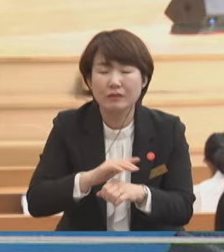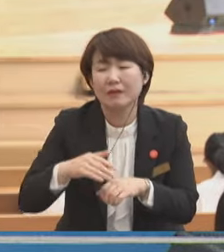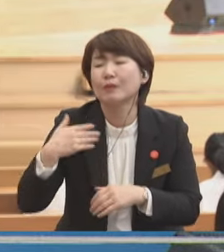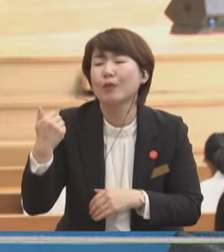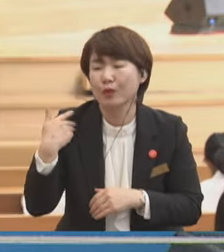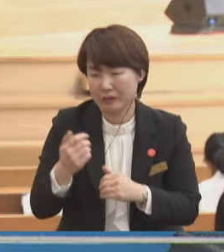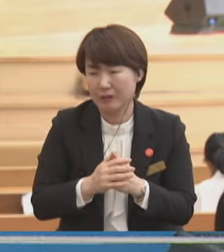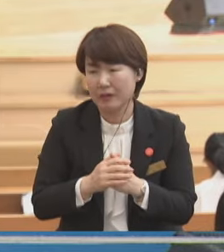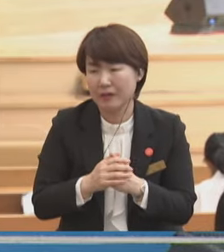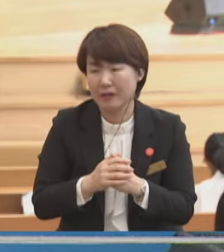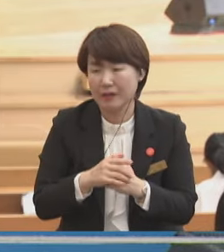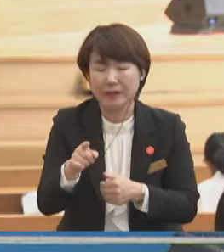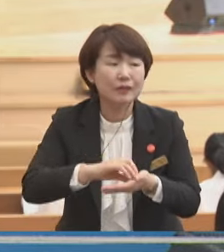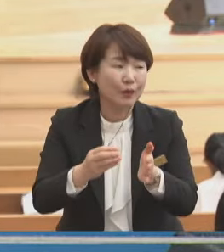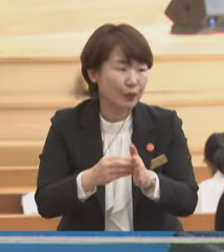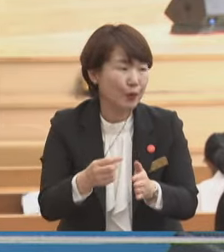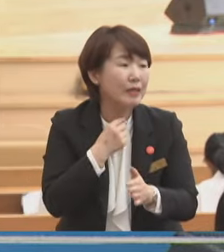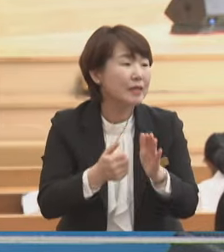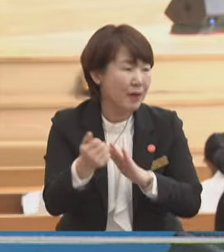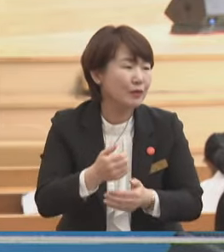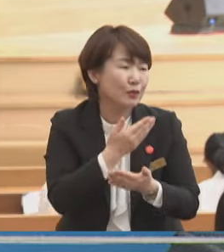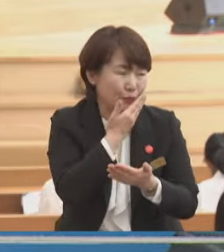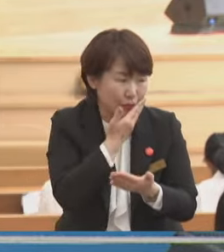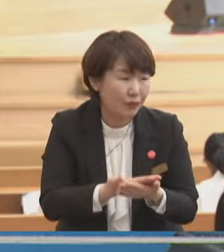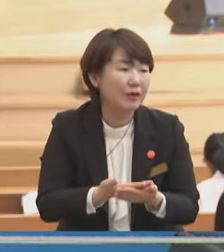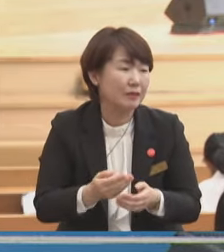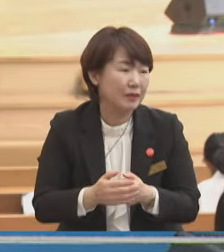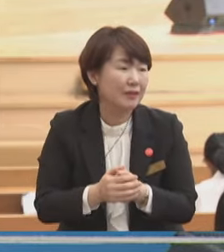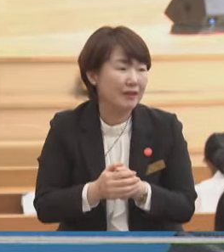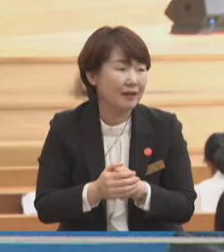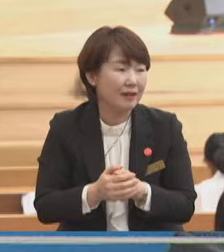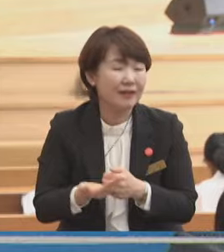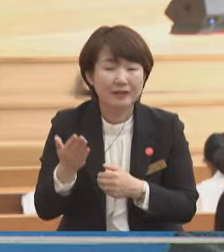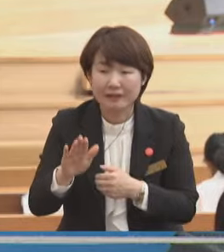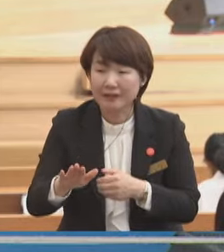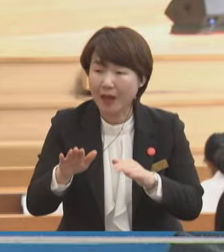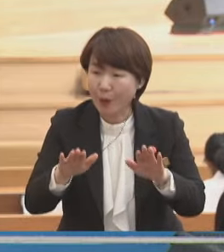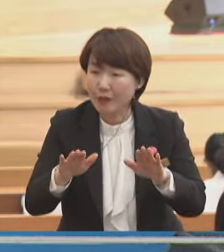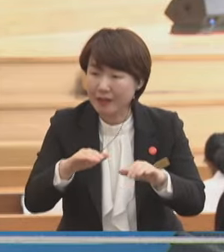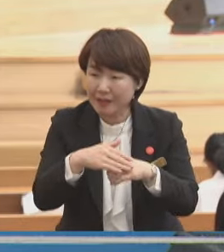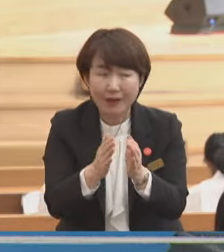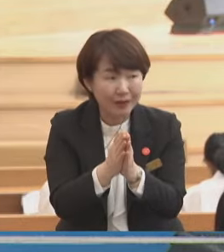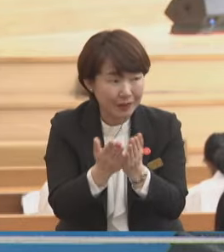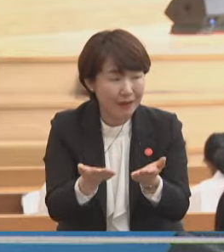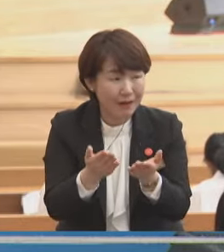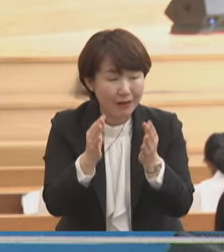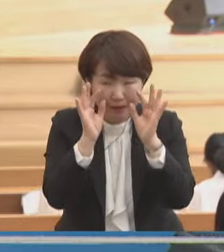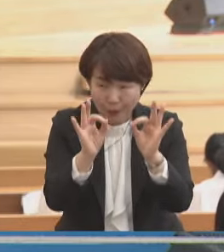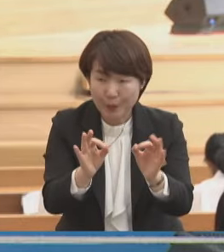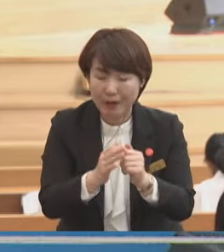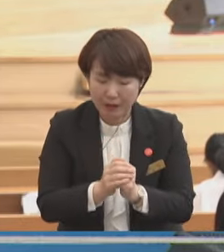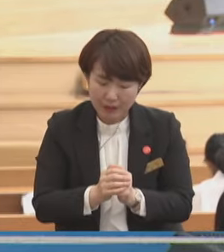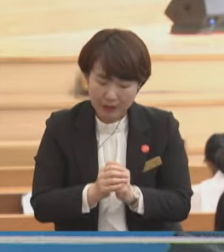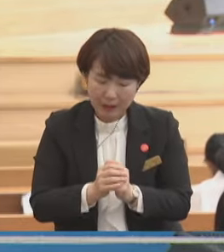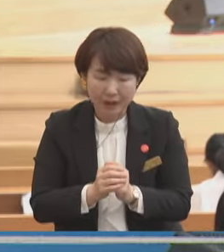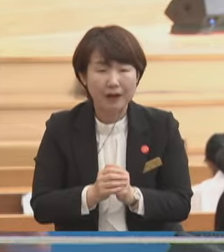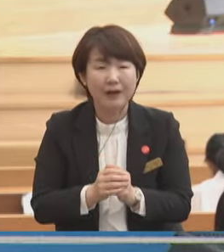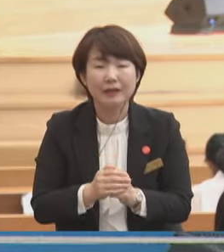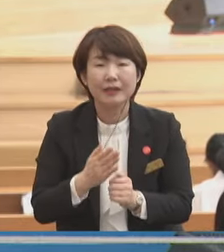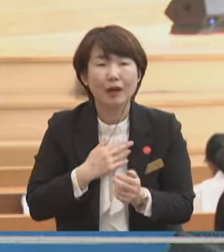그만큼 희망은 중요해요 근데 말이에요 오늘 본문은 아이고 이걸 어떻게 표현해야